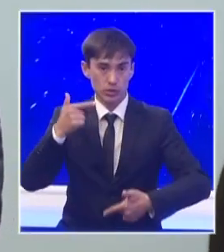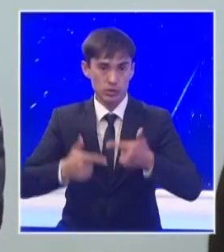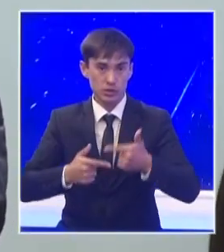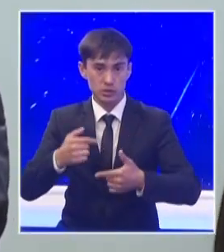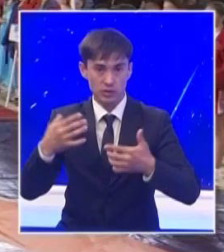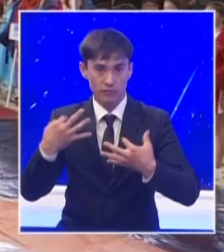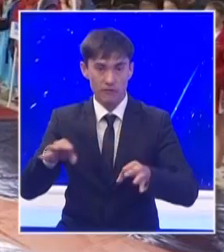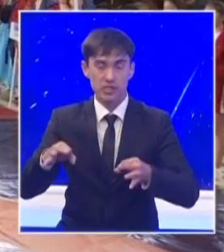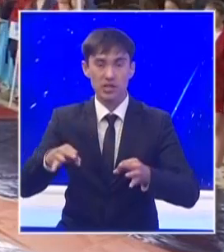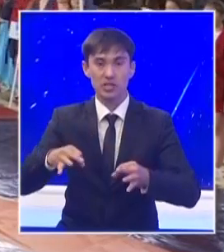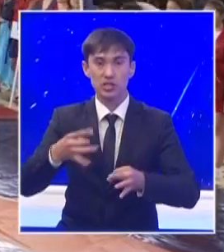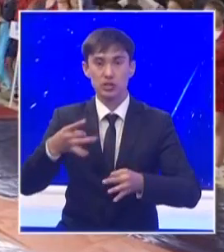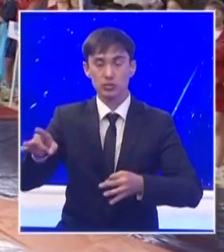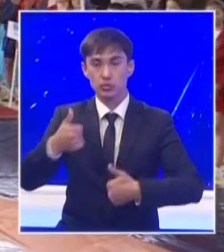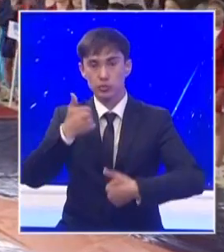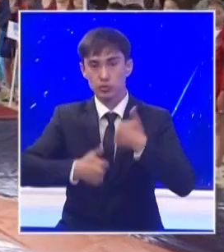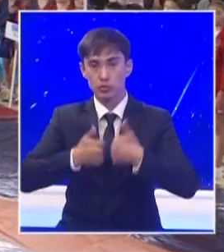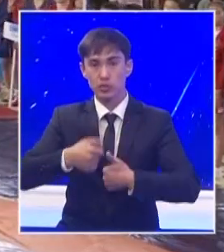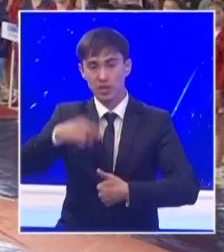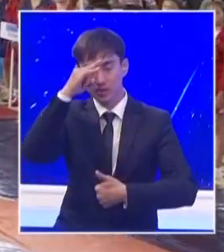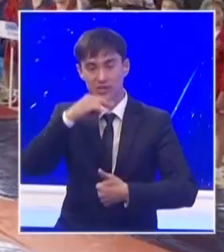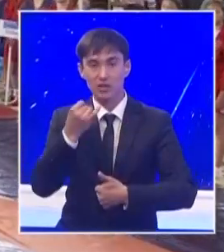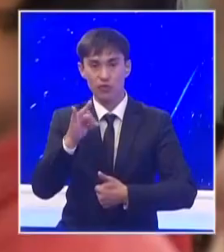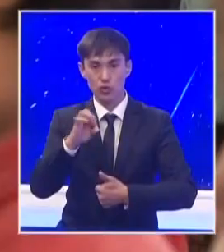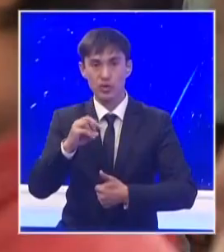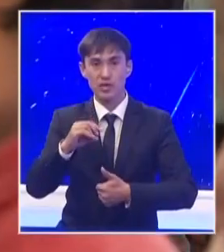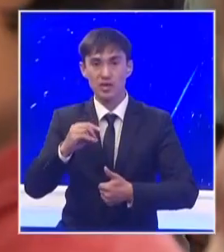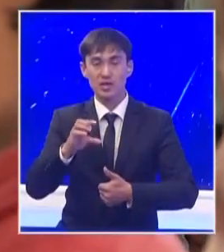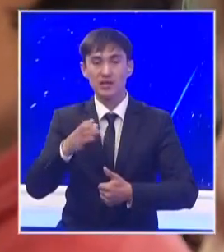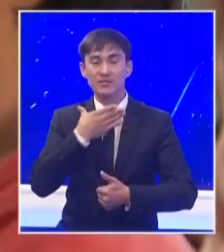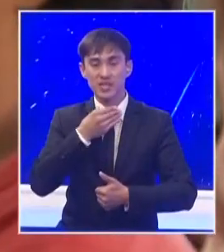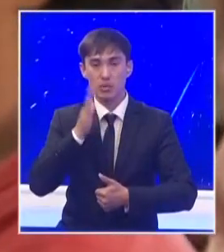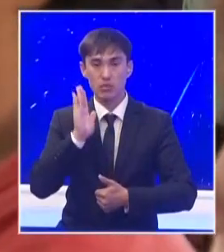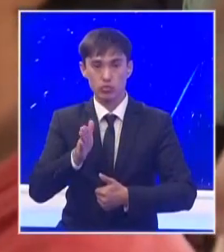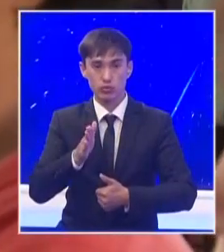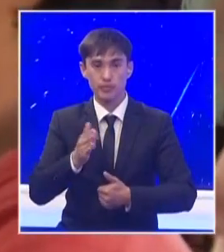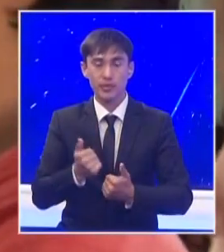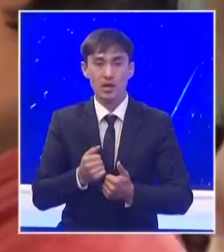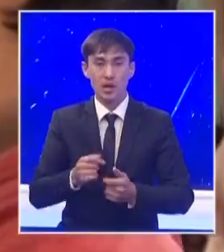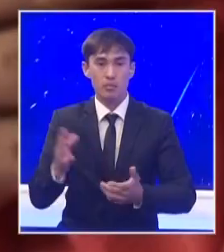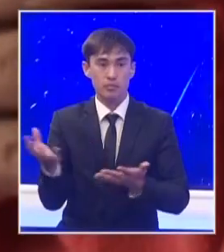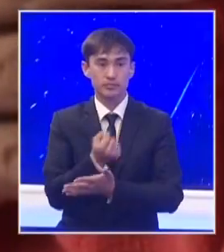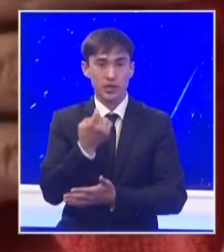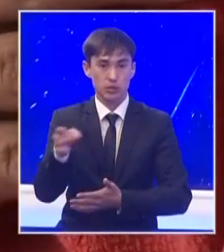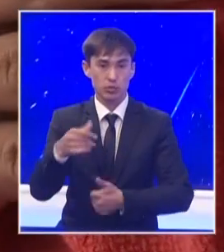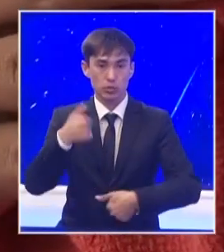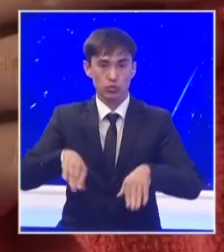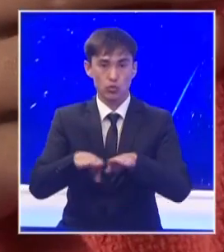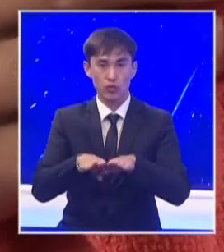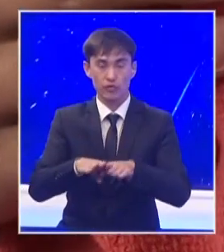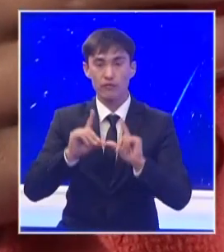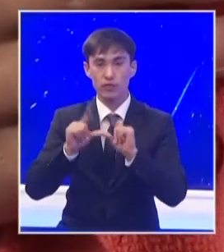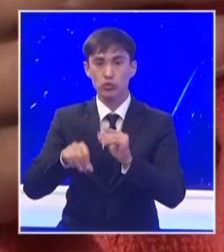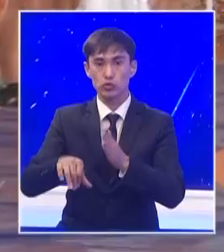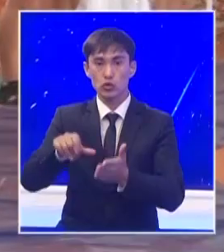официальный чемпионат Республики Казахстан. Он состоится в июне этого года в Семее. Спортсмены, которые займут призовые места на республиканском уровне, войдут в